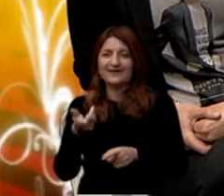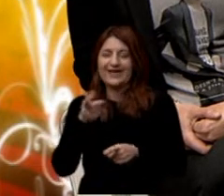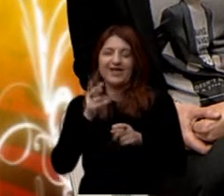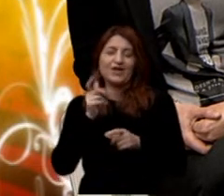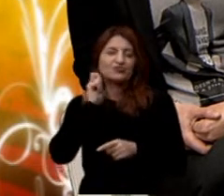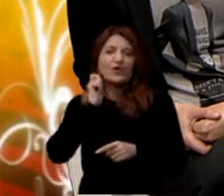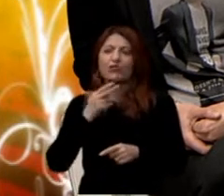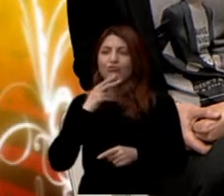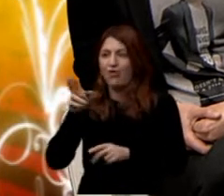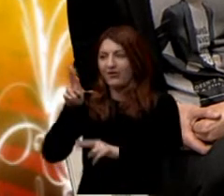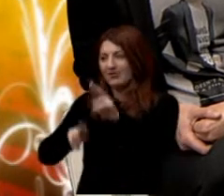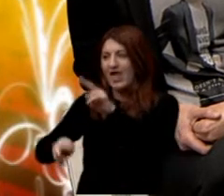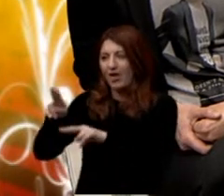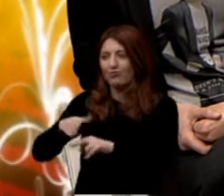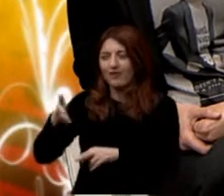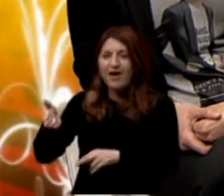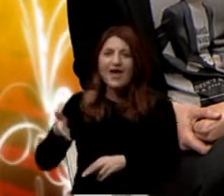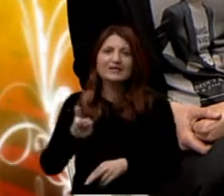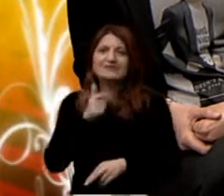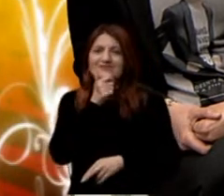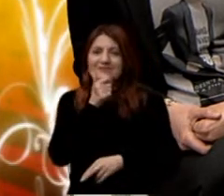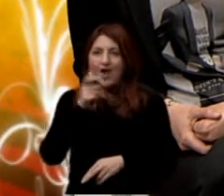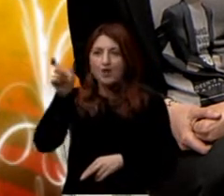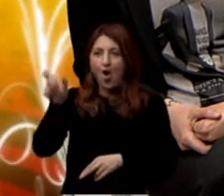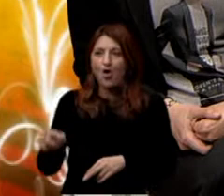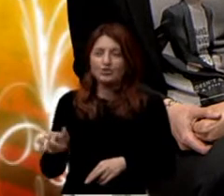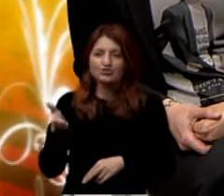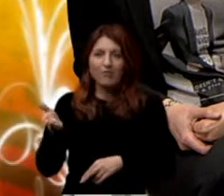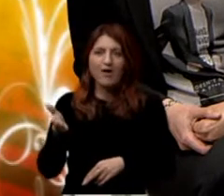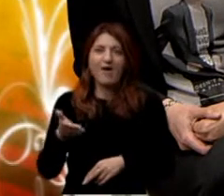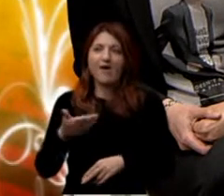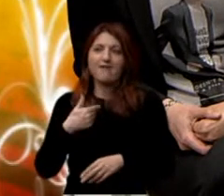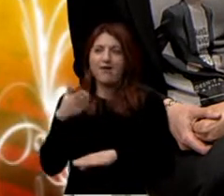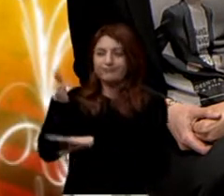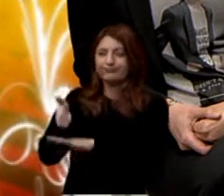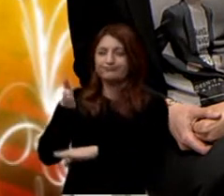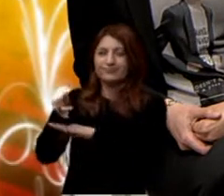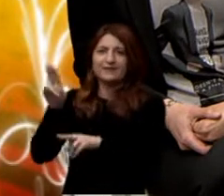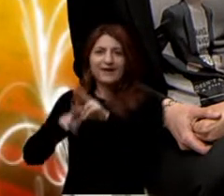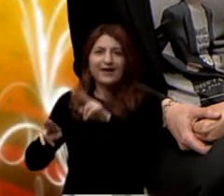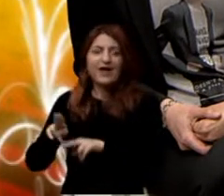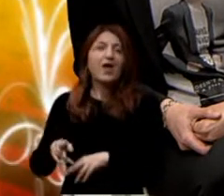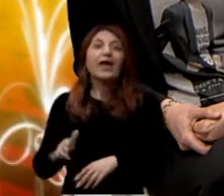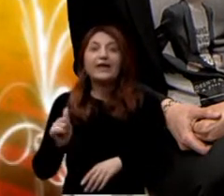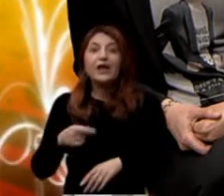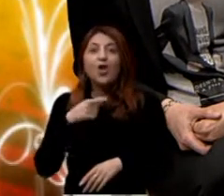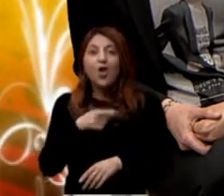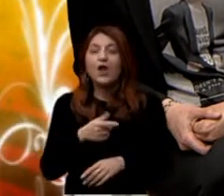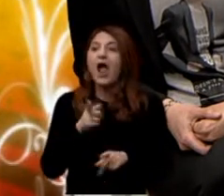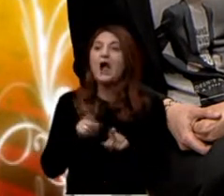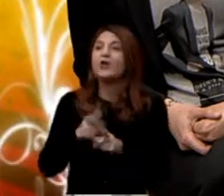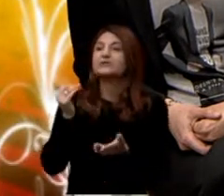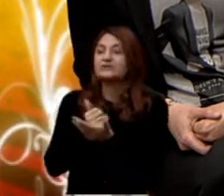gerontonjegovateljica koja doma dolazi u kuću te starije osobe i na tržištu ju, gdje